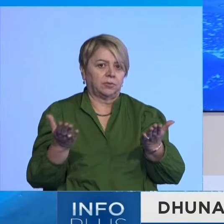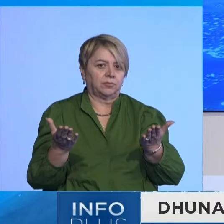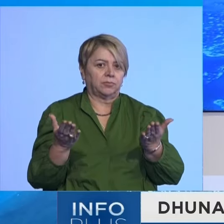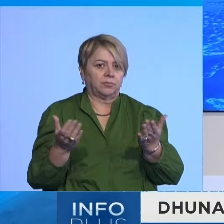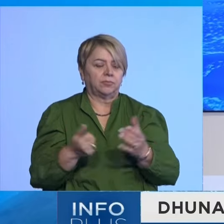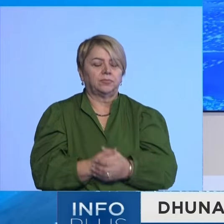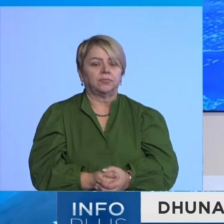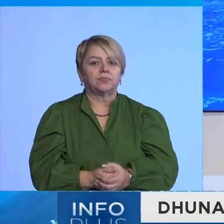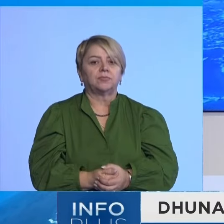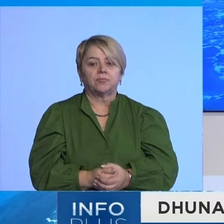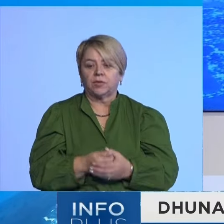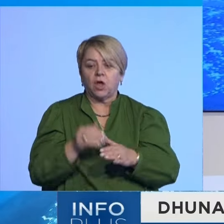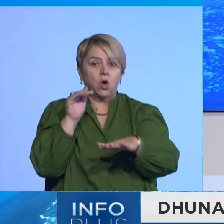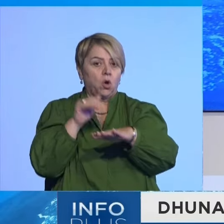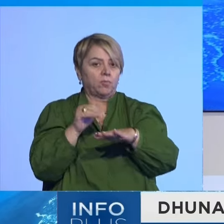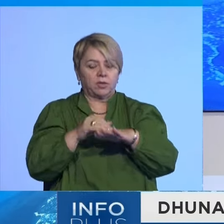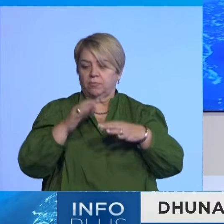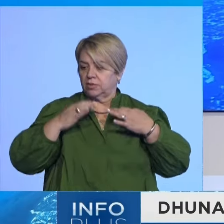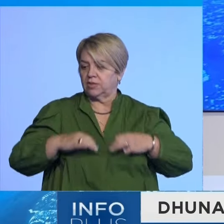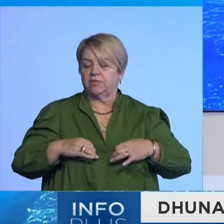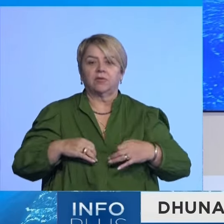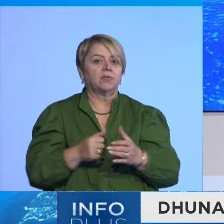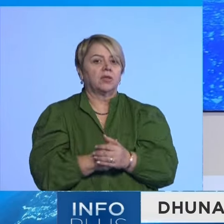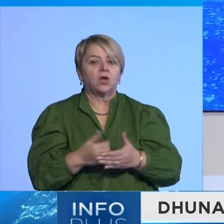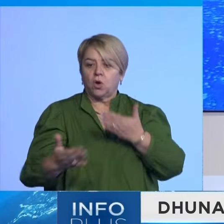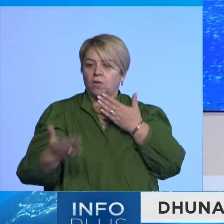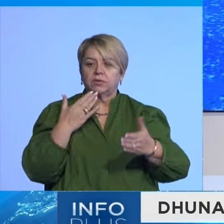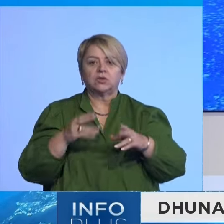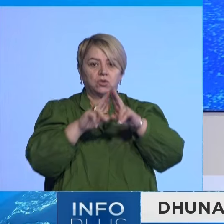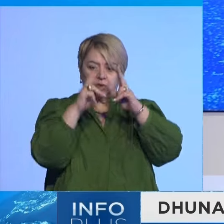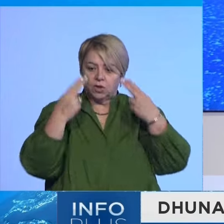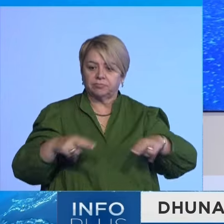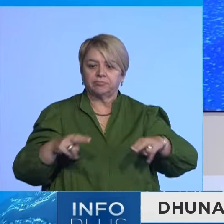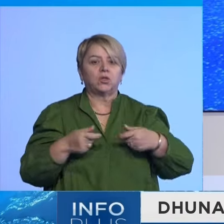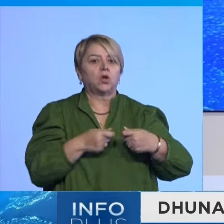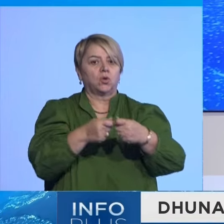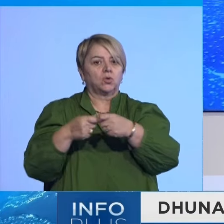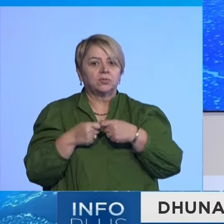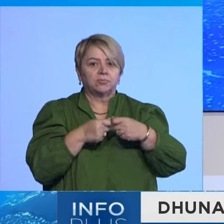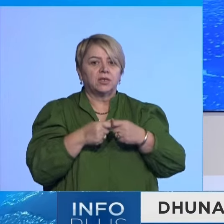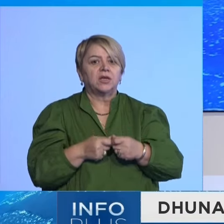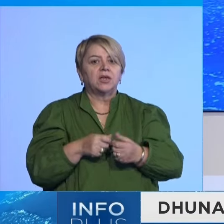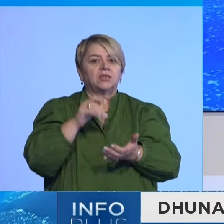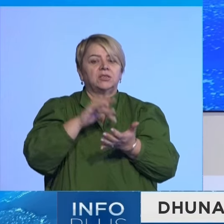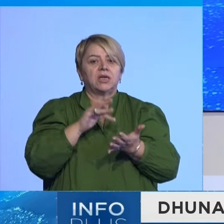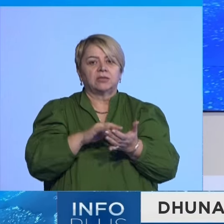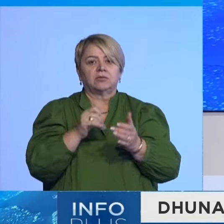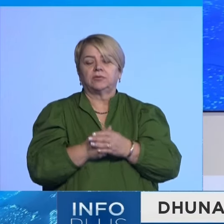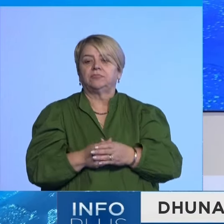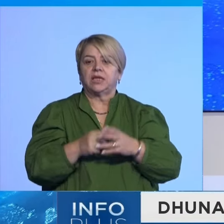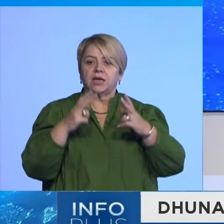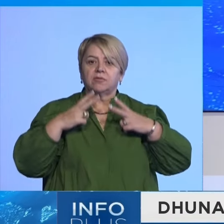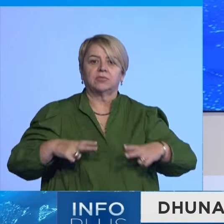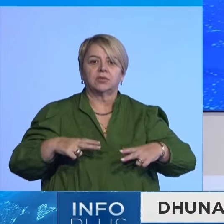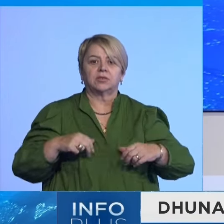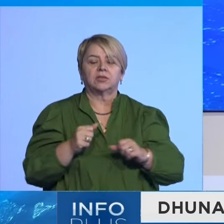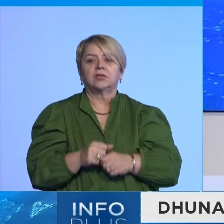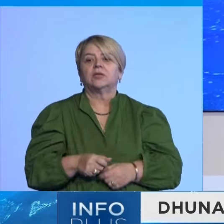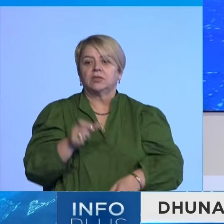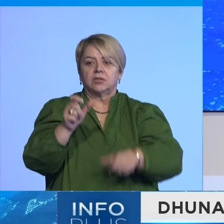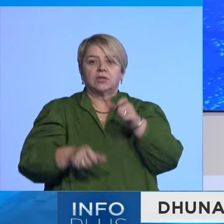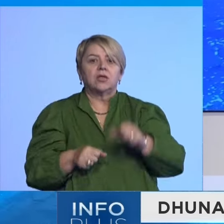bëjnë një gjë të tillë. Këto komente presidentja i bëri në konferencën ndërkombëtare të organizuar nga Qendra Kosovare për Rehabilitimin e të Mbjetuarve të